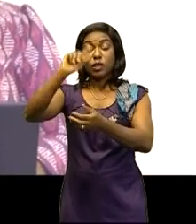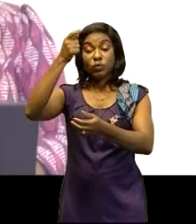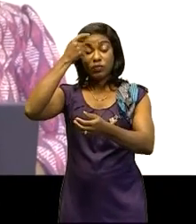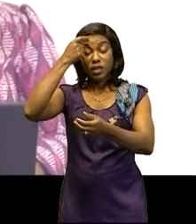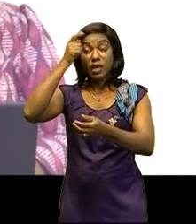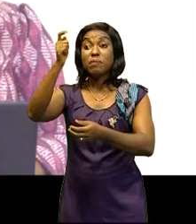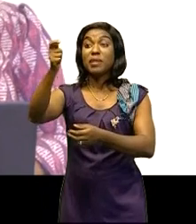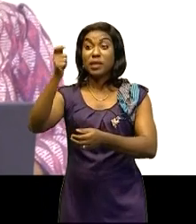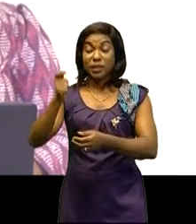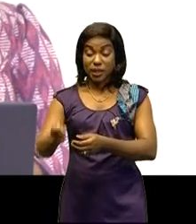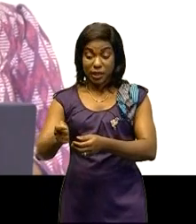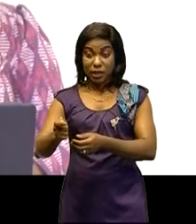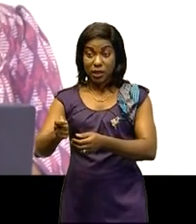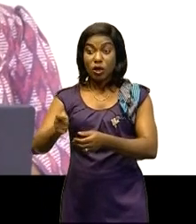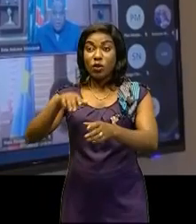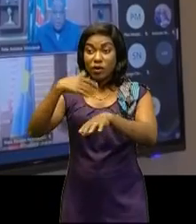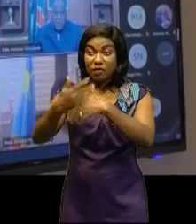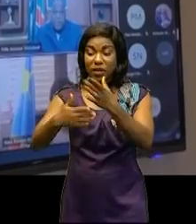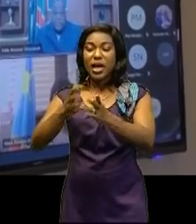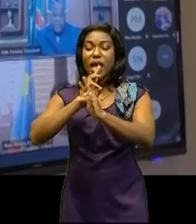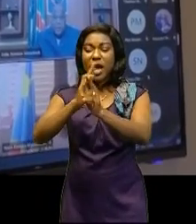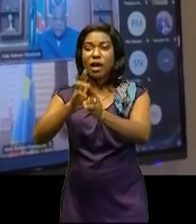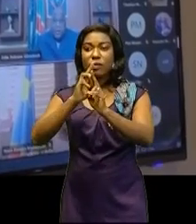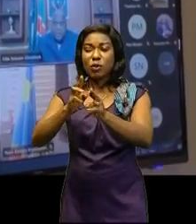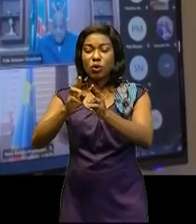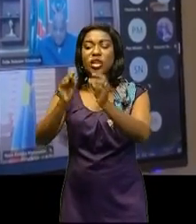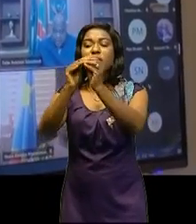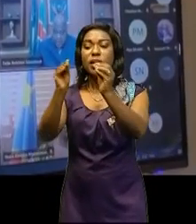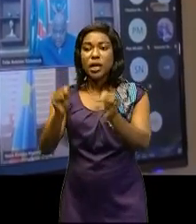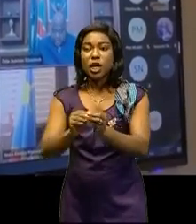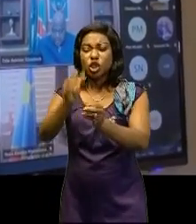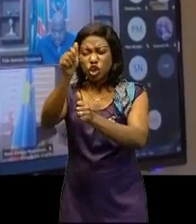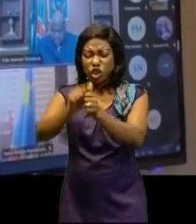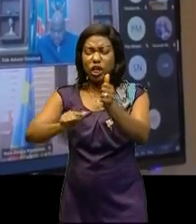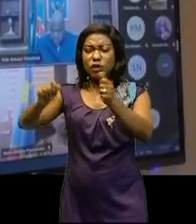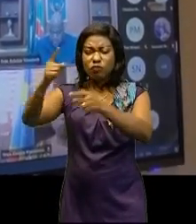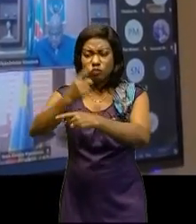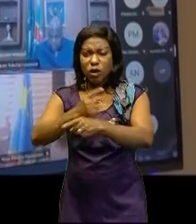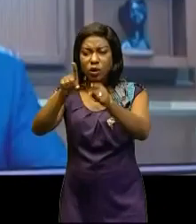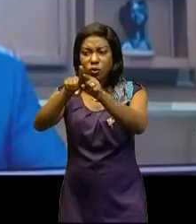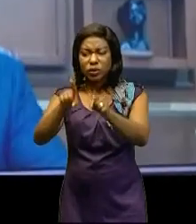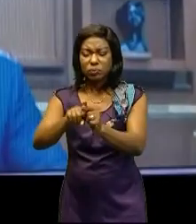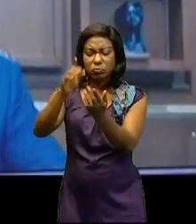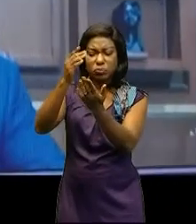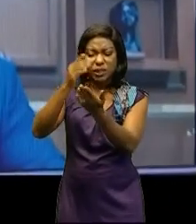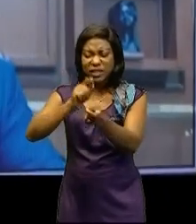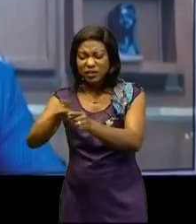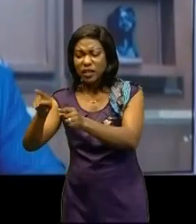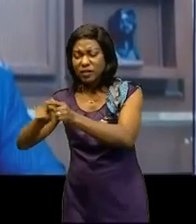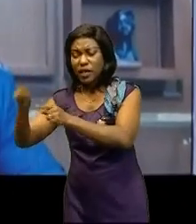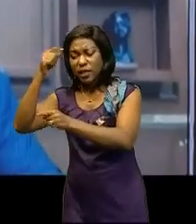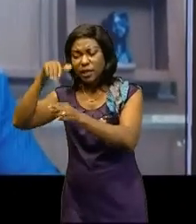militaires sont tenus de fournir un rapport chiffré et détaillé de la situation des droits de l'homme dans